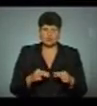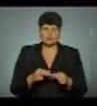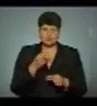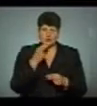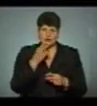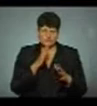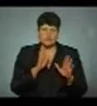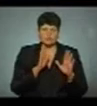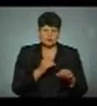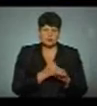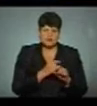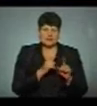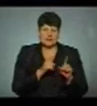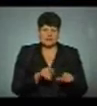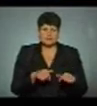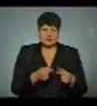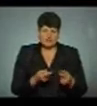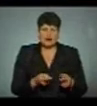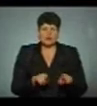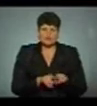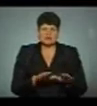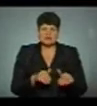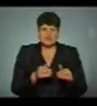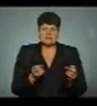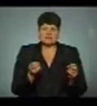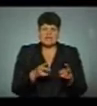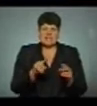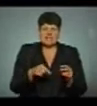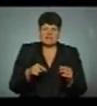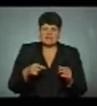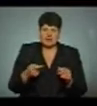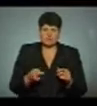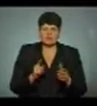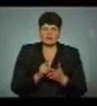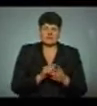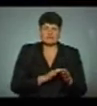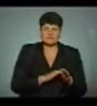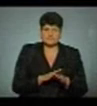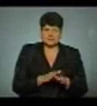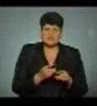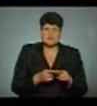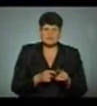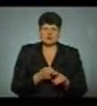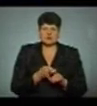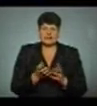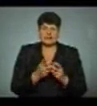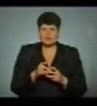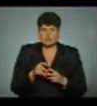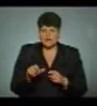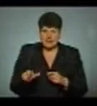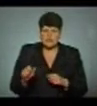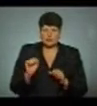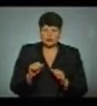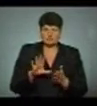будуть функціонувати, але їм доведені так само, як і торговим центрам, спеціальні вимоги, яких вони повинні дотриматися. Це стосується кількості людей, які можуть